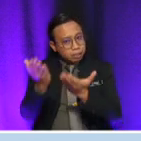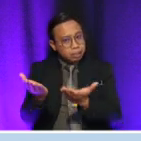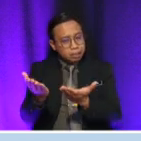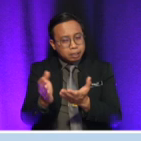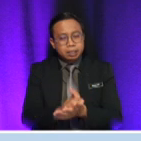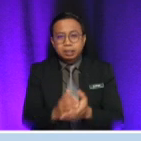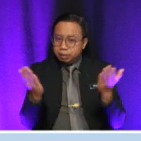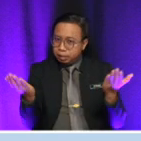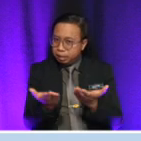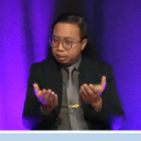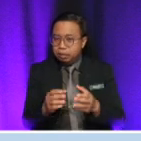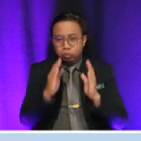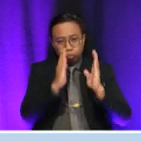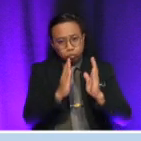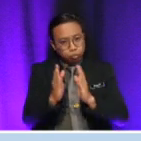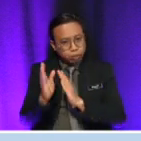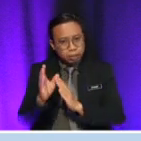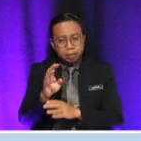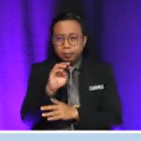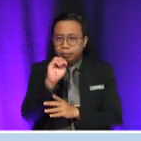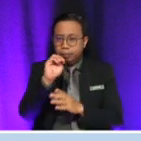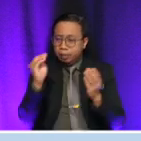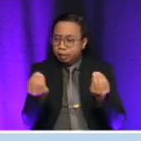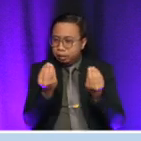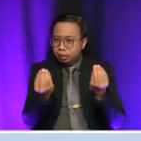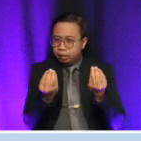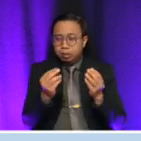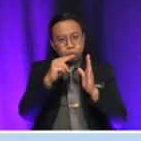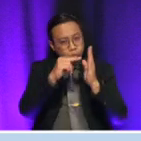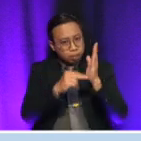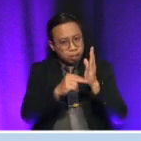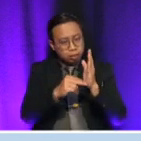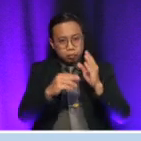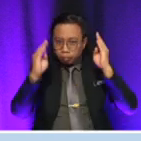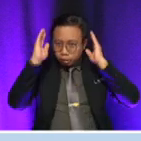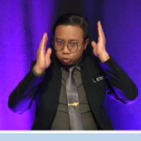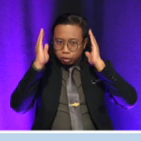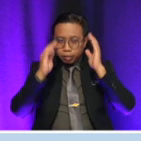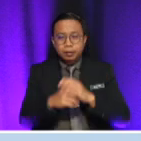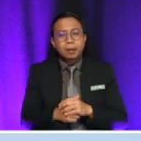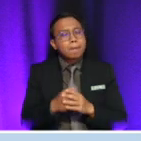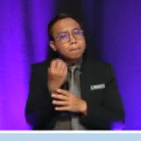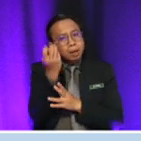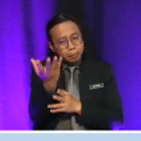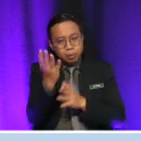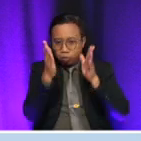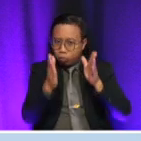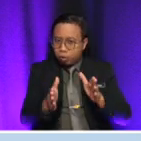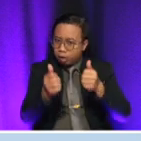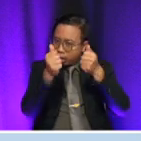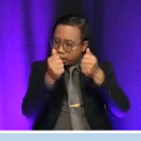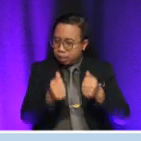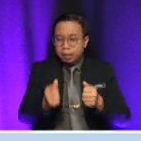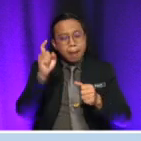susunan majelis perundangan persekutuan maksudnya mereka mencadangkan berapa orang ahli yang